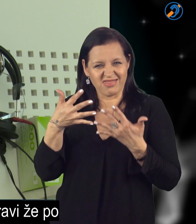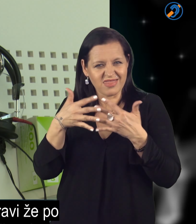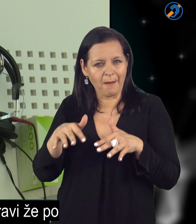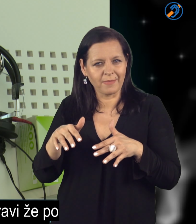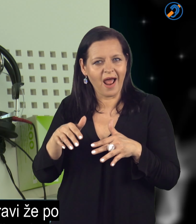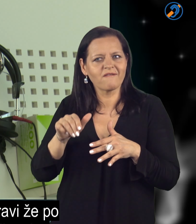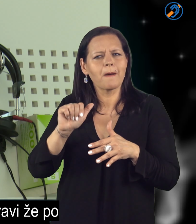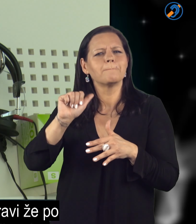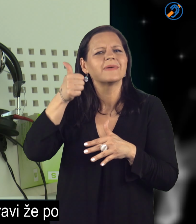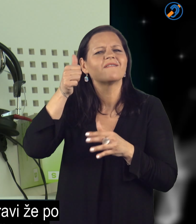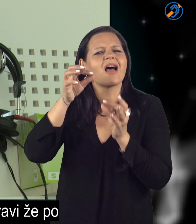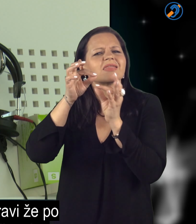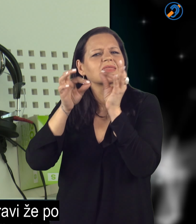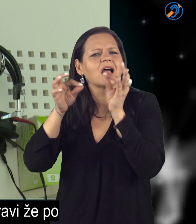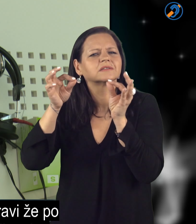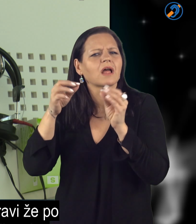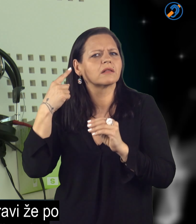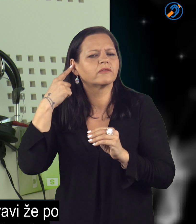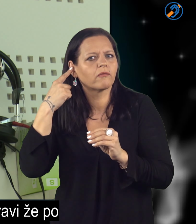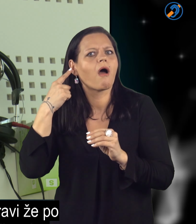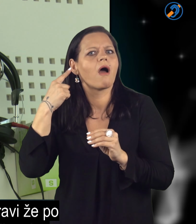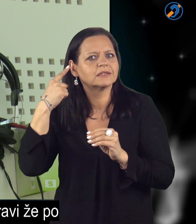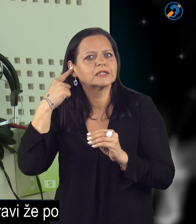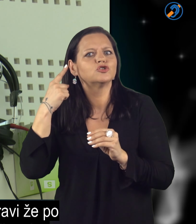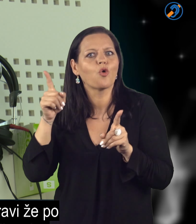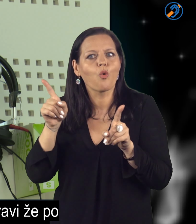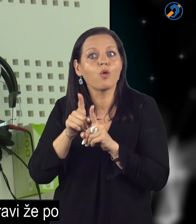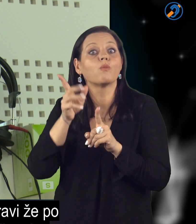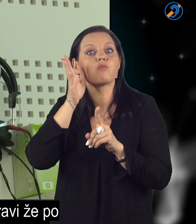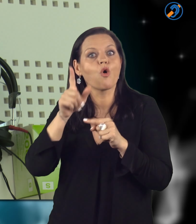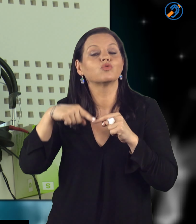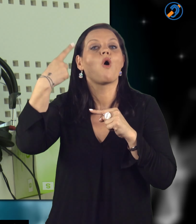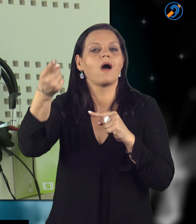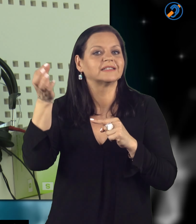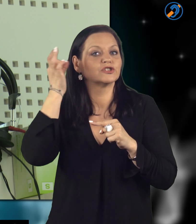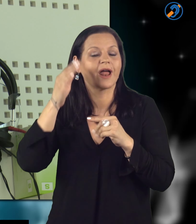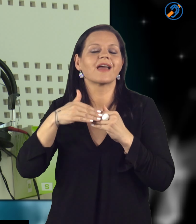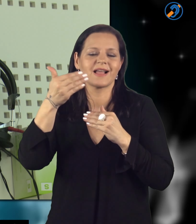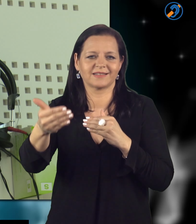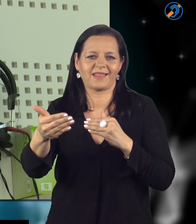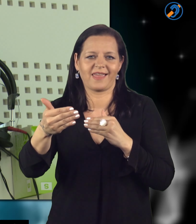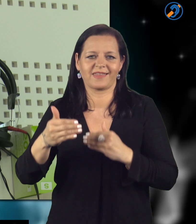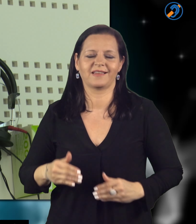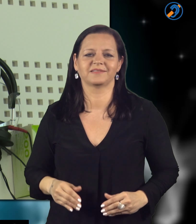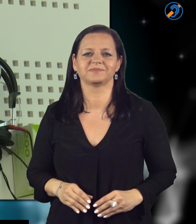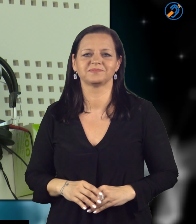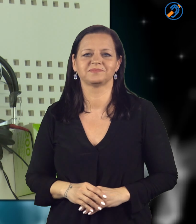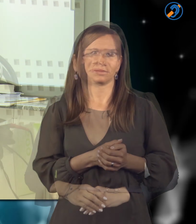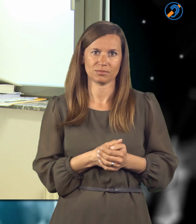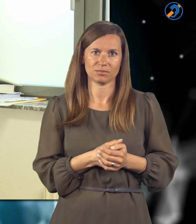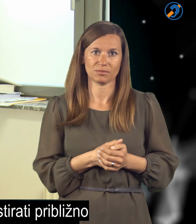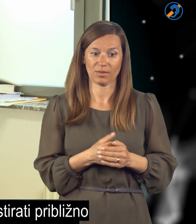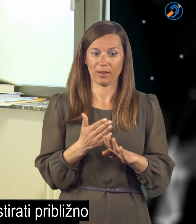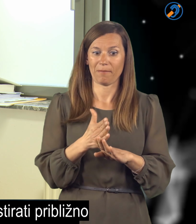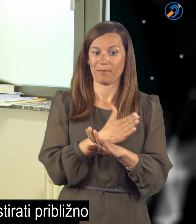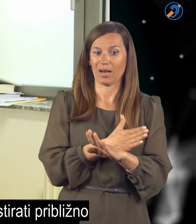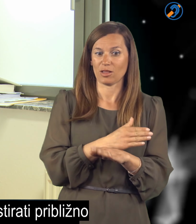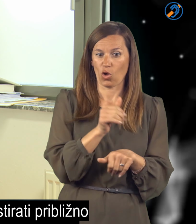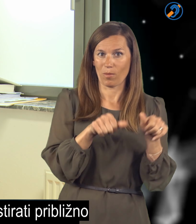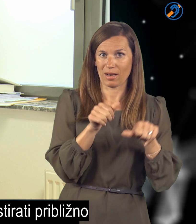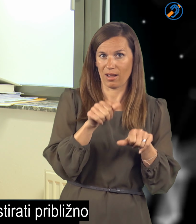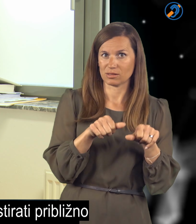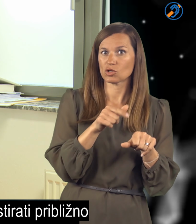Pacienti pri tej napravi že po prvi nastavitvi slišijo tako, kot bodo slišali tudi kasneje. Pred